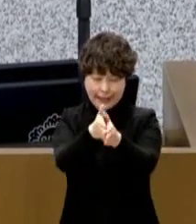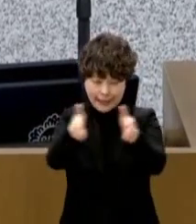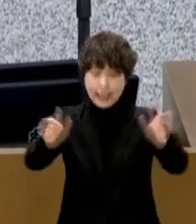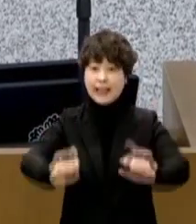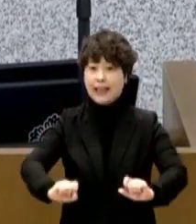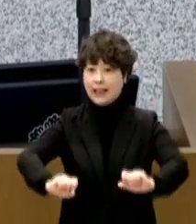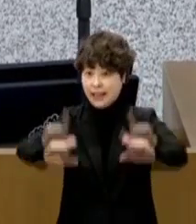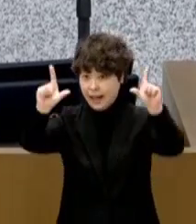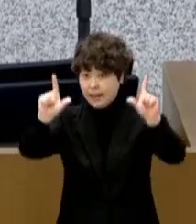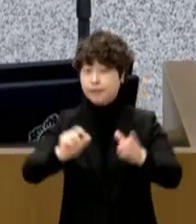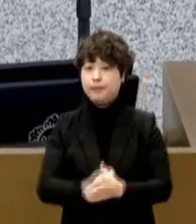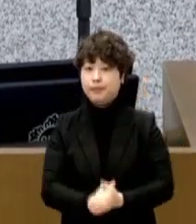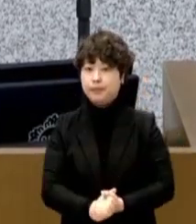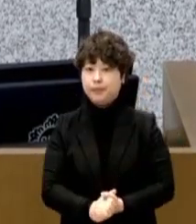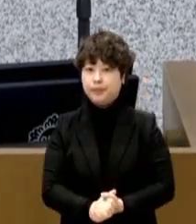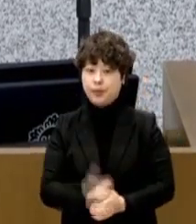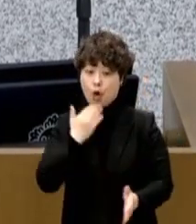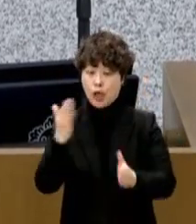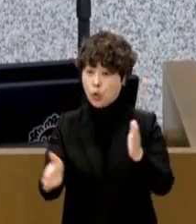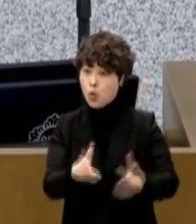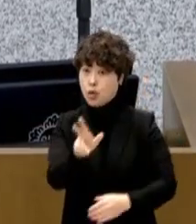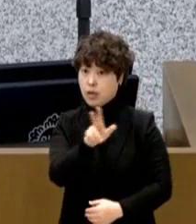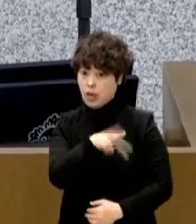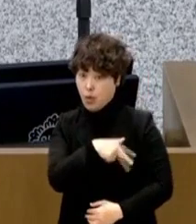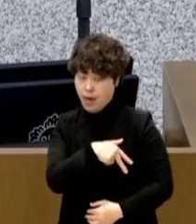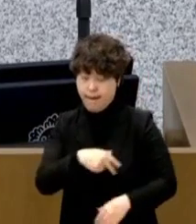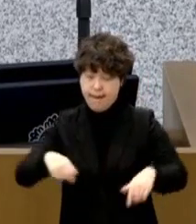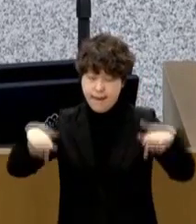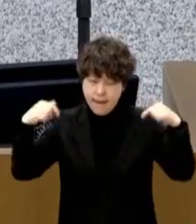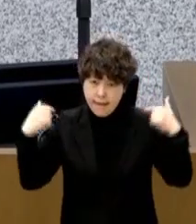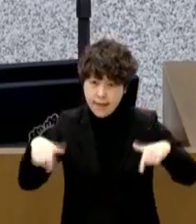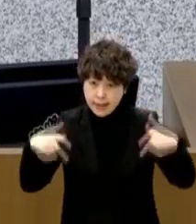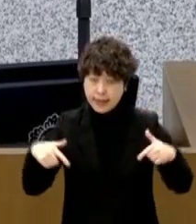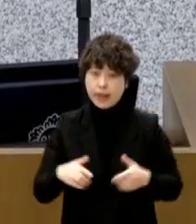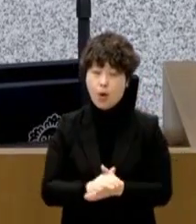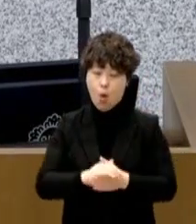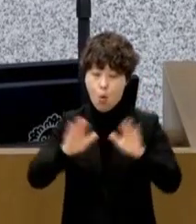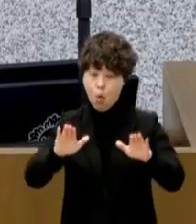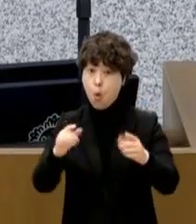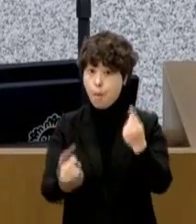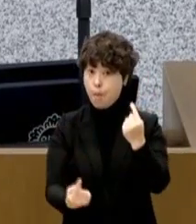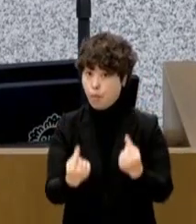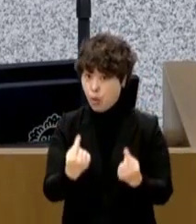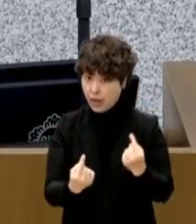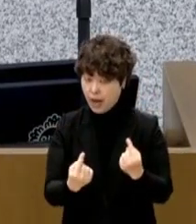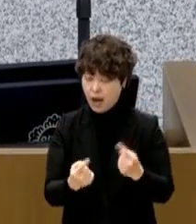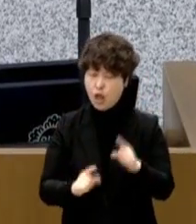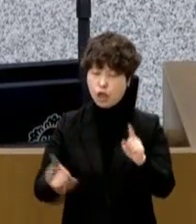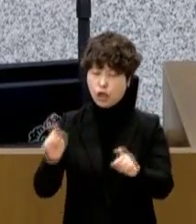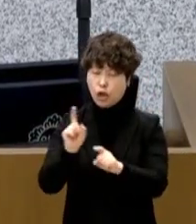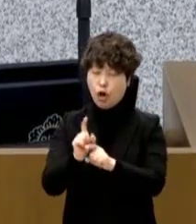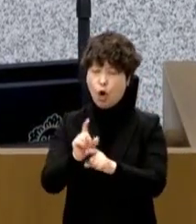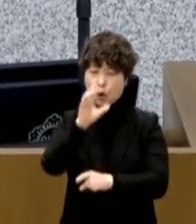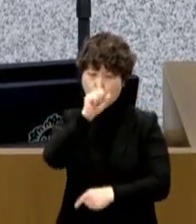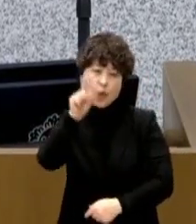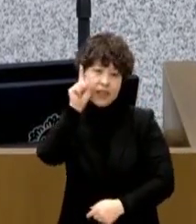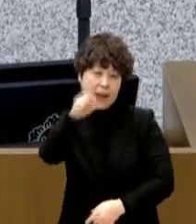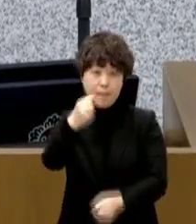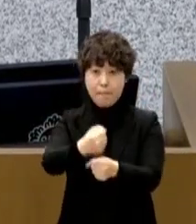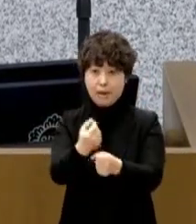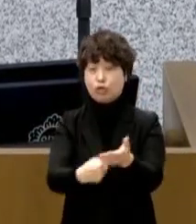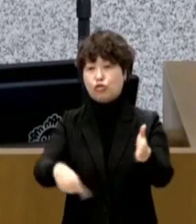시작하는 날입니다. 경기도의회는 항상 오늘보다 더 나은 내일을 만들기